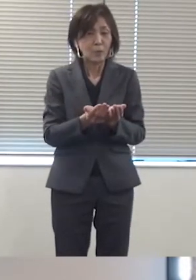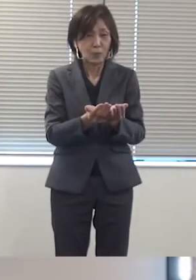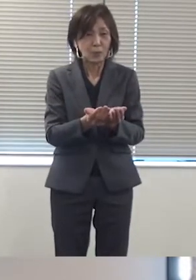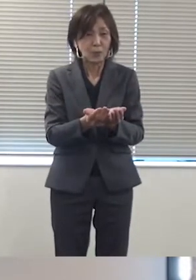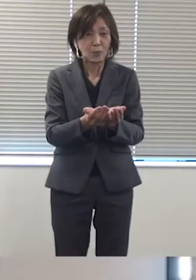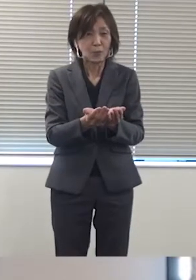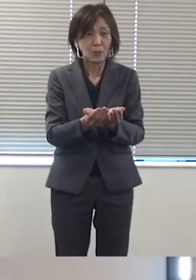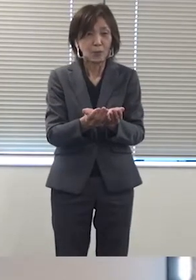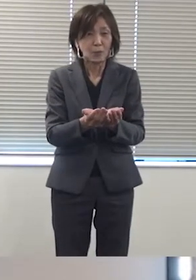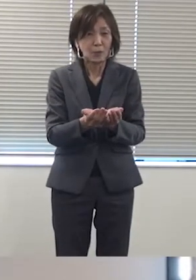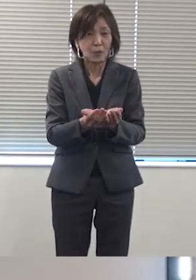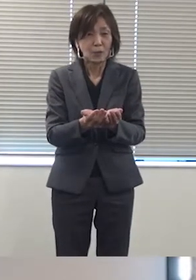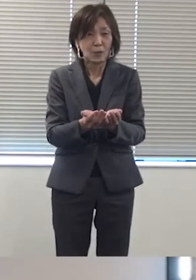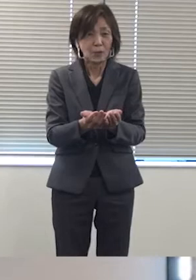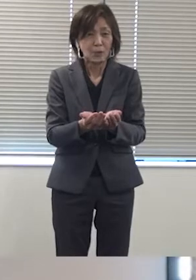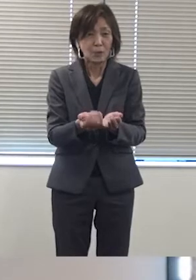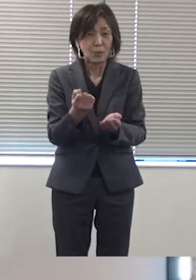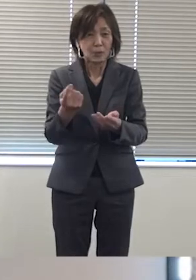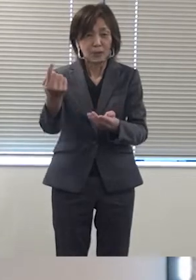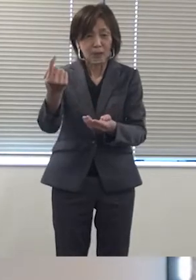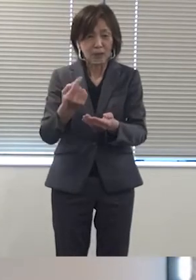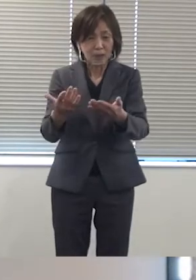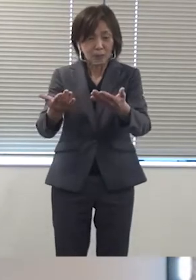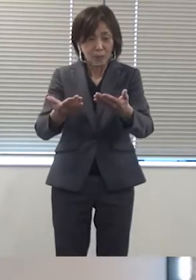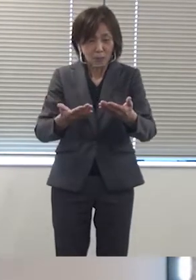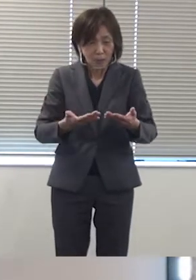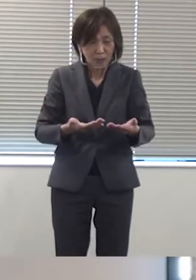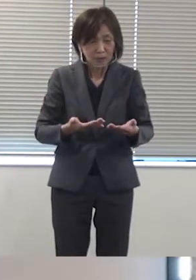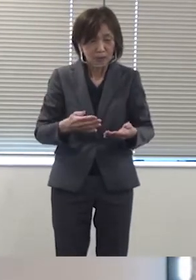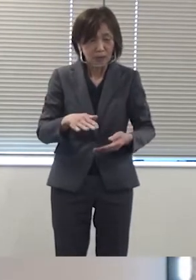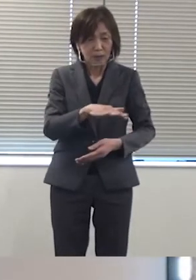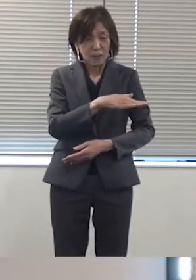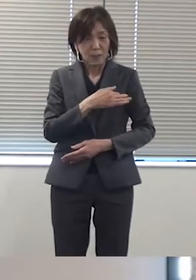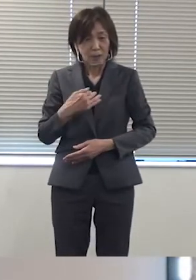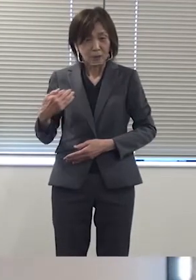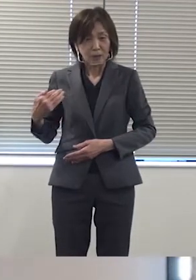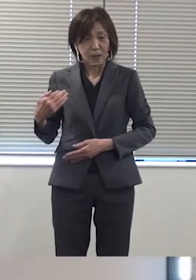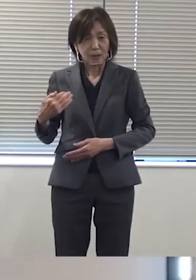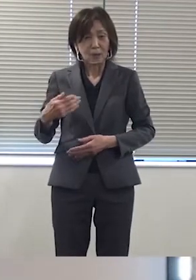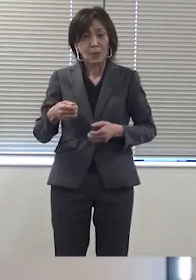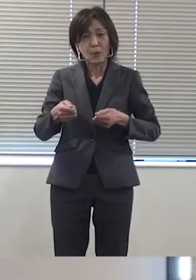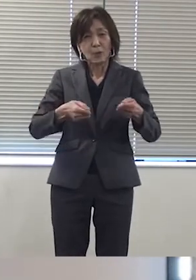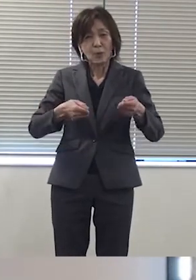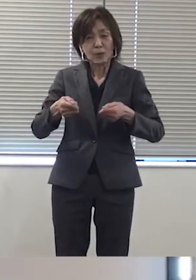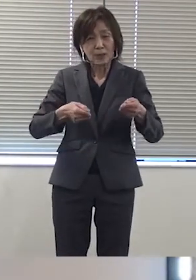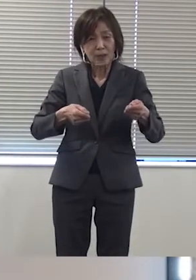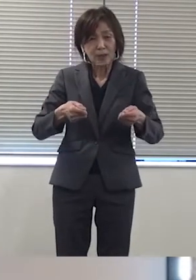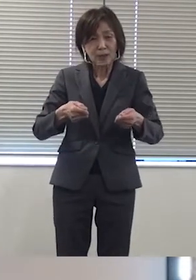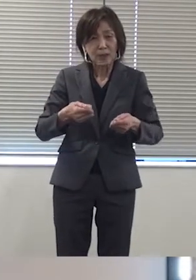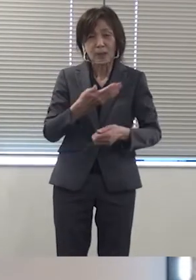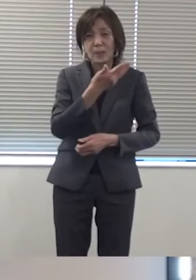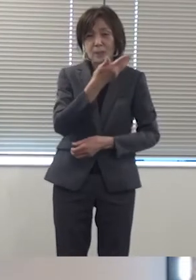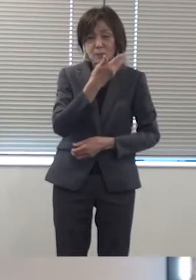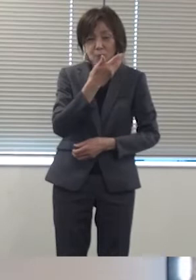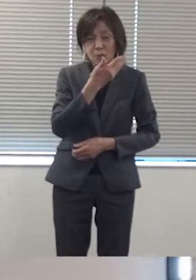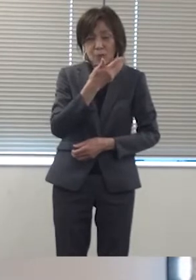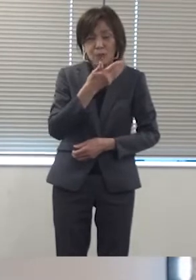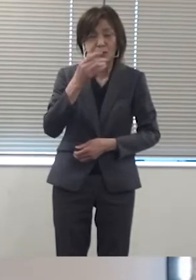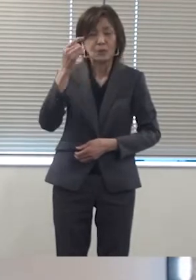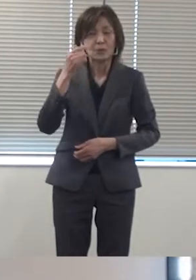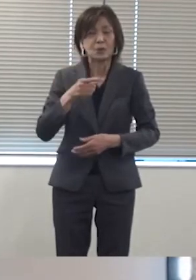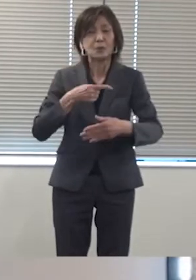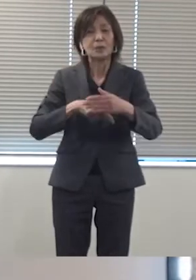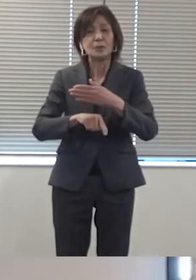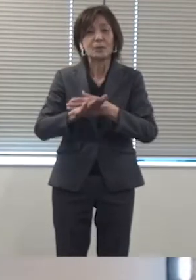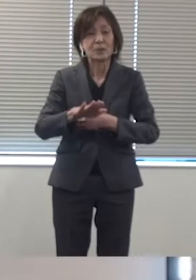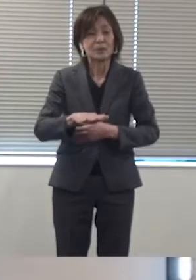ってきて、そういう意味ですね。 まあ、そうした中でこの計画は、まあ、この1年で作られるということでいいのかという部